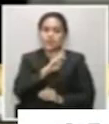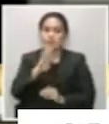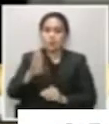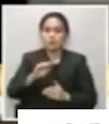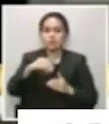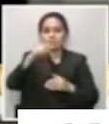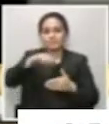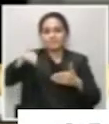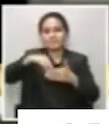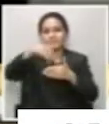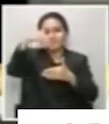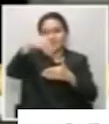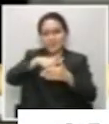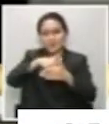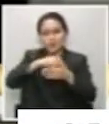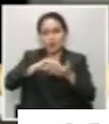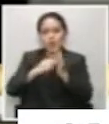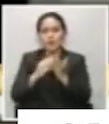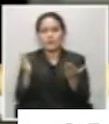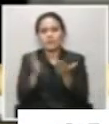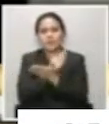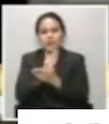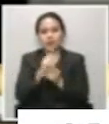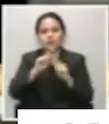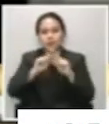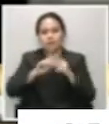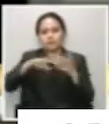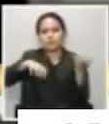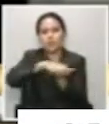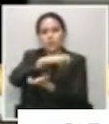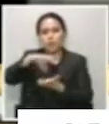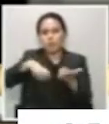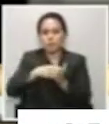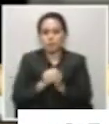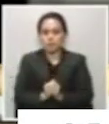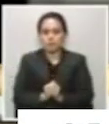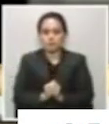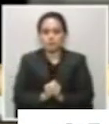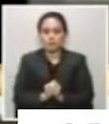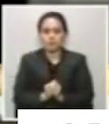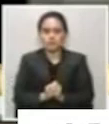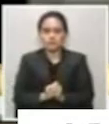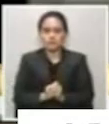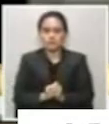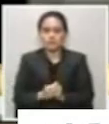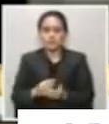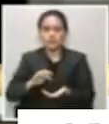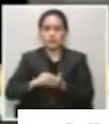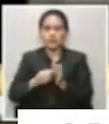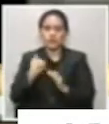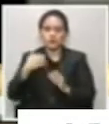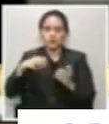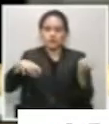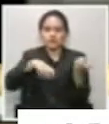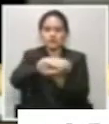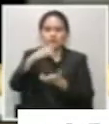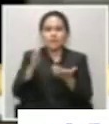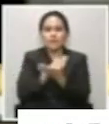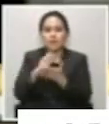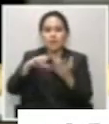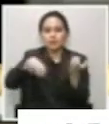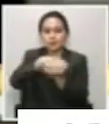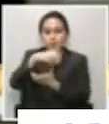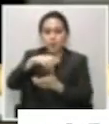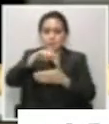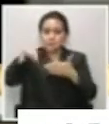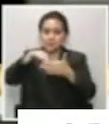แบบจัดสรรปันส่วนผสมชื่อก็บอกอยู่แล้วว่าจัดสรรปันส่วนผสมเลือกตั้